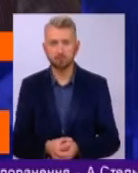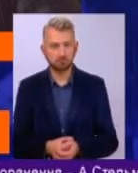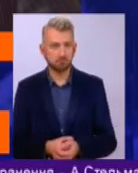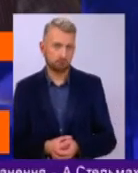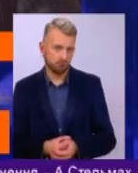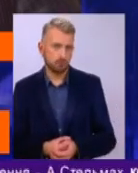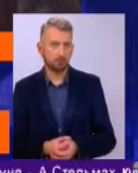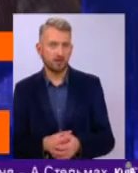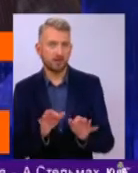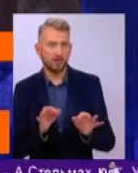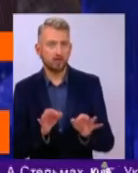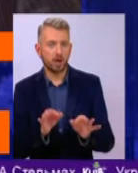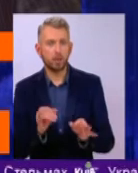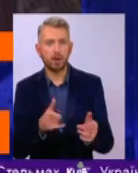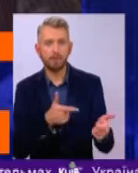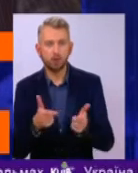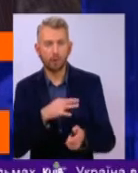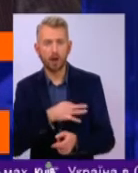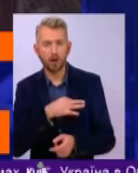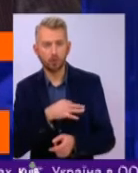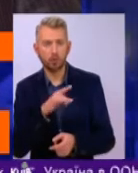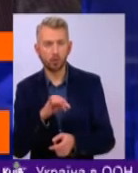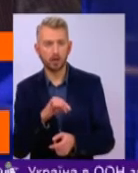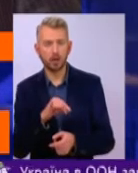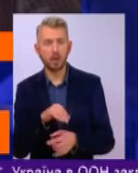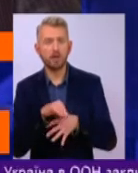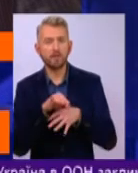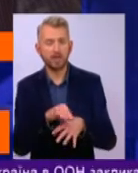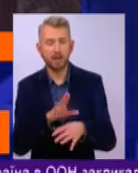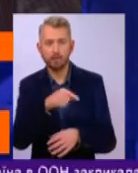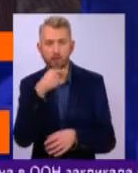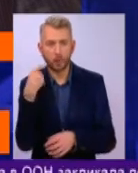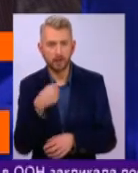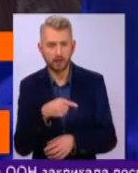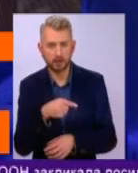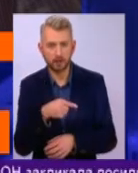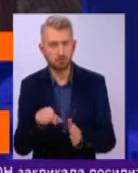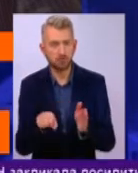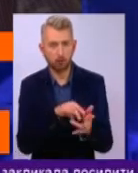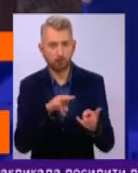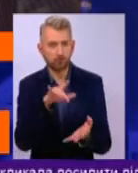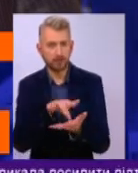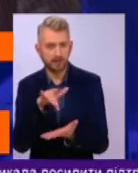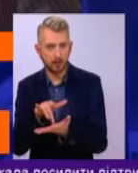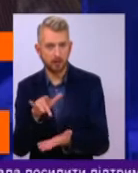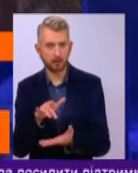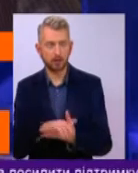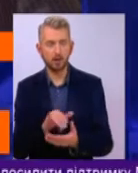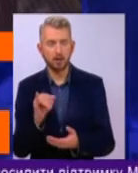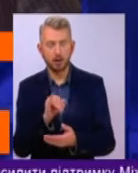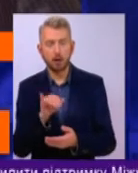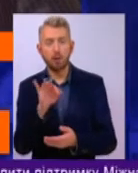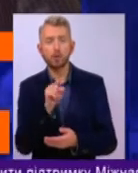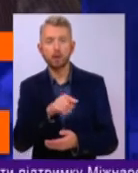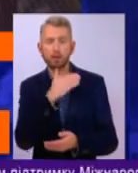Звичайно, бо підготовка цієї агентури ведеться в російських терористичних центрах. І про них